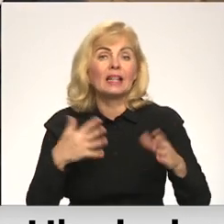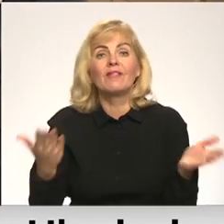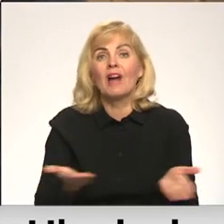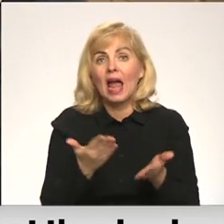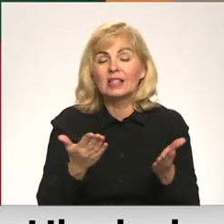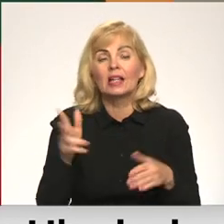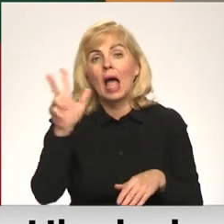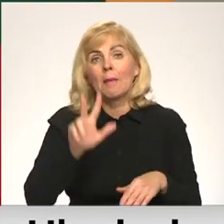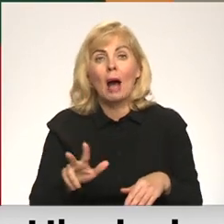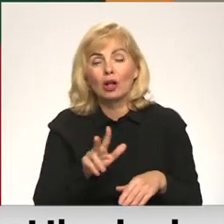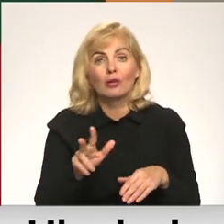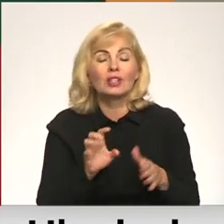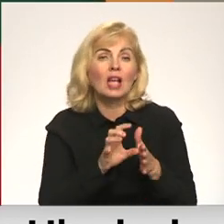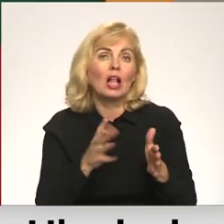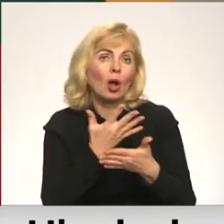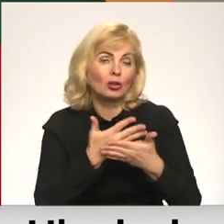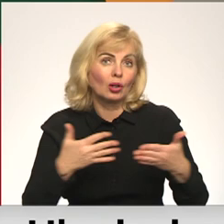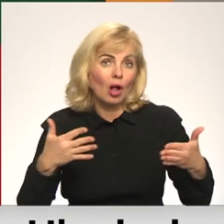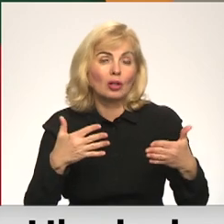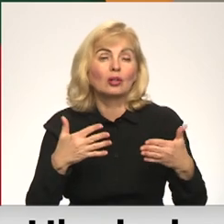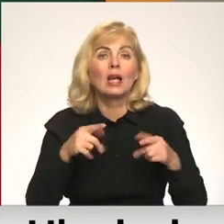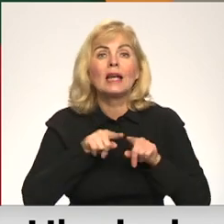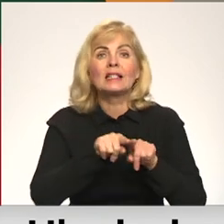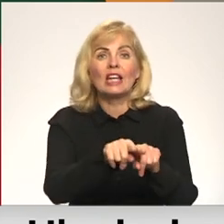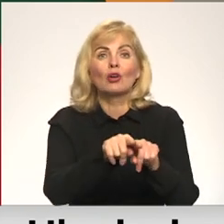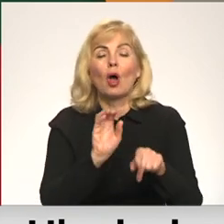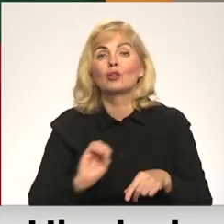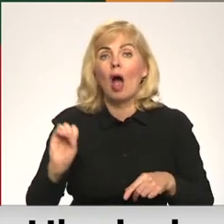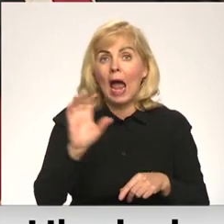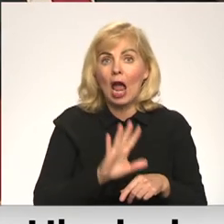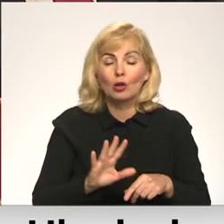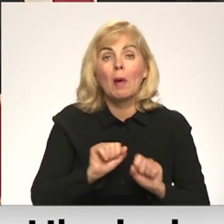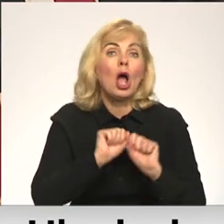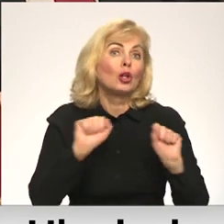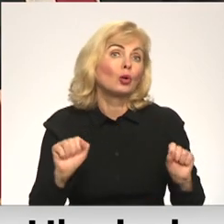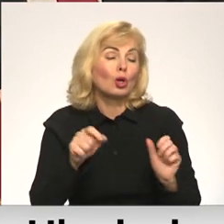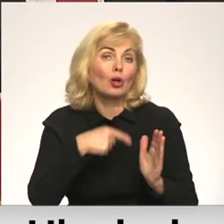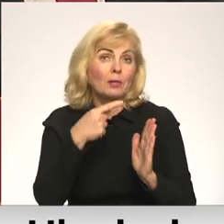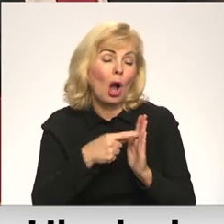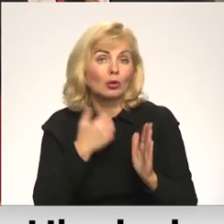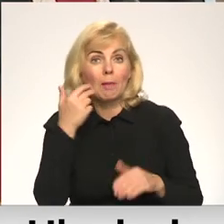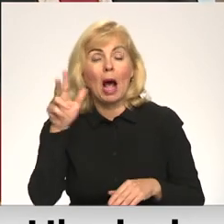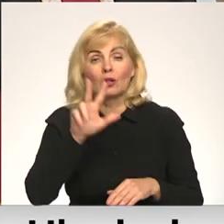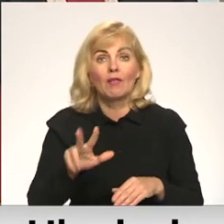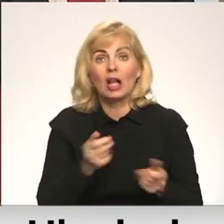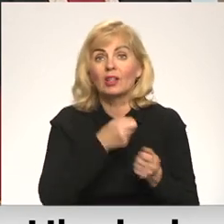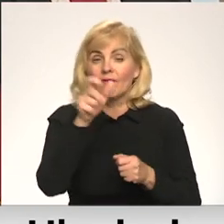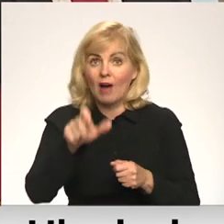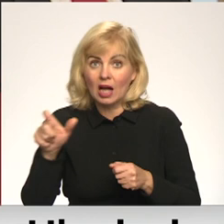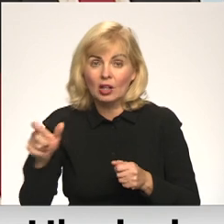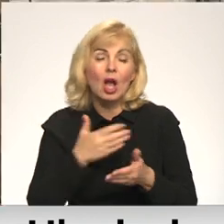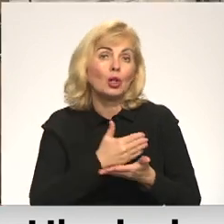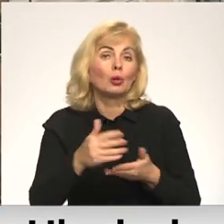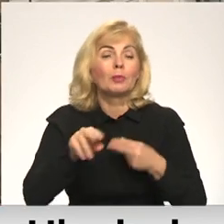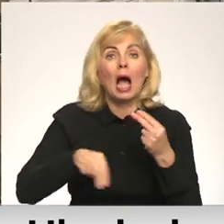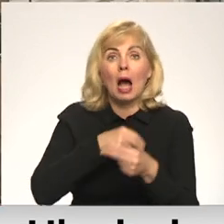panākt Baltijas valstu elektrotīklu sinhronizāciju ar Eiropu. Savukārt drošības jautājumu Baltijas valstu vadītāji turpina apspriest